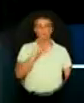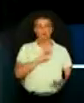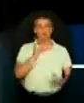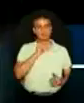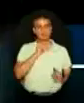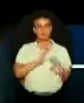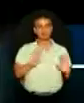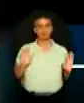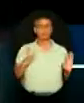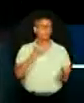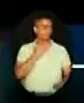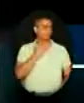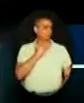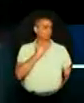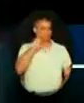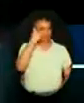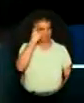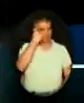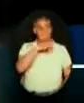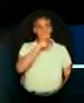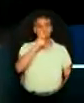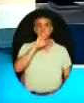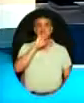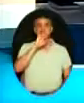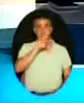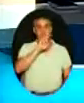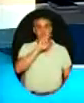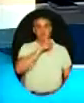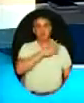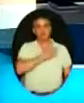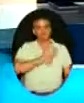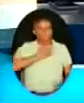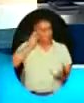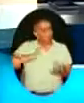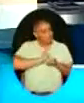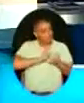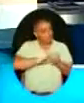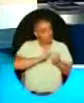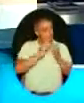כינויים כאלה. נכון. אני חושב שמרים נאור, יש לה תאוות ערס